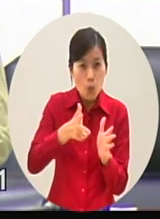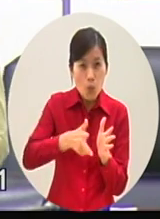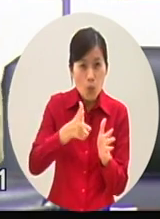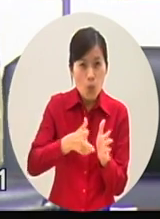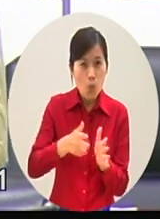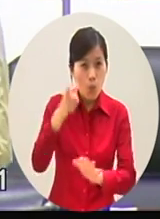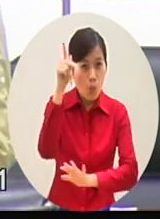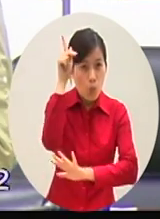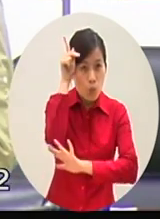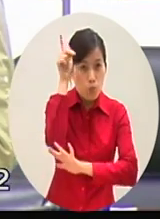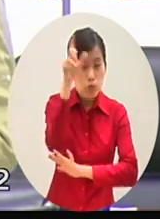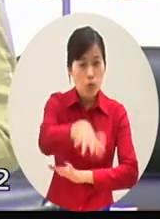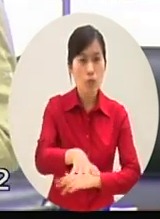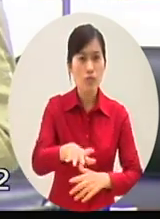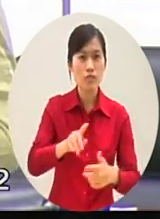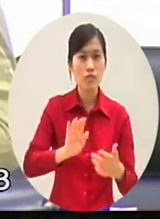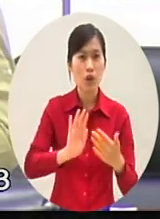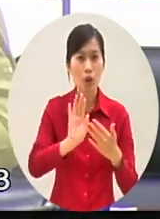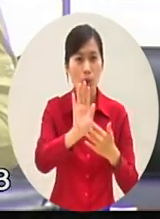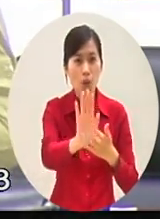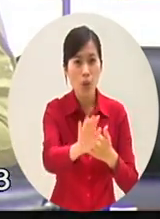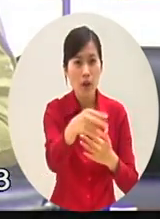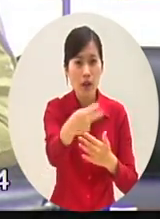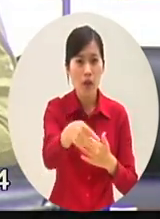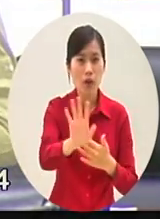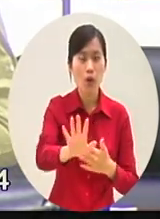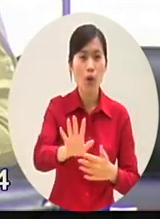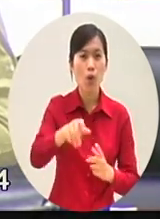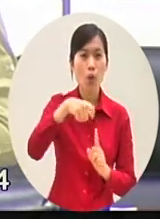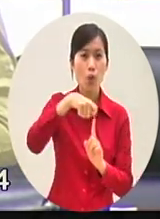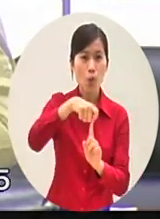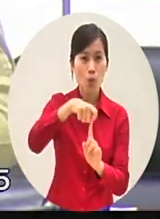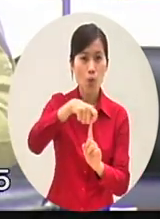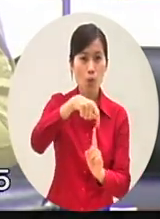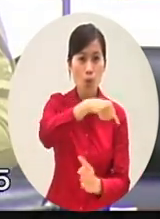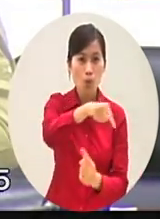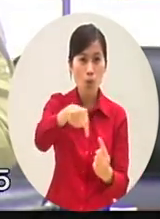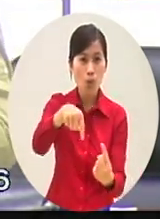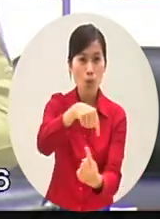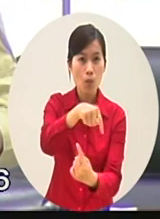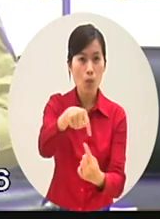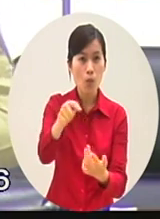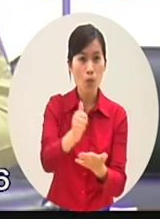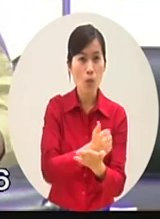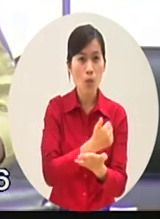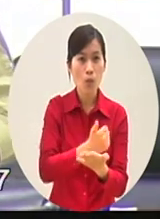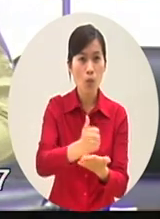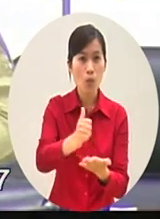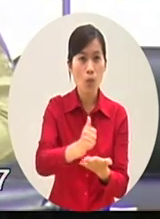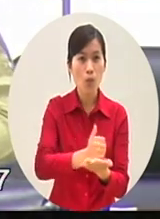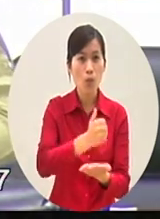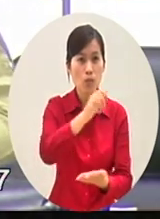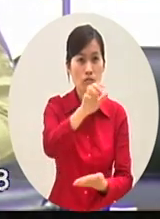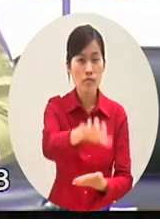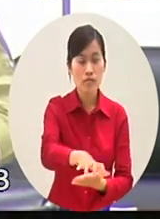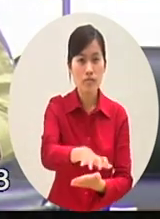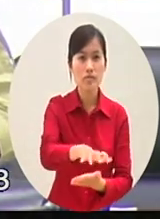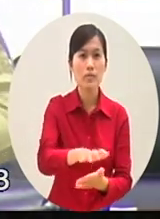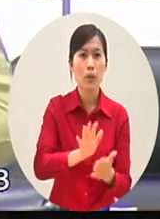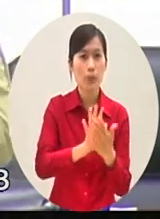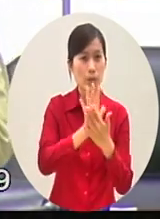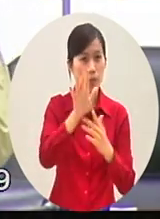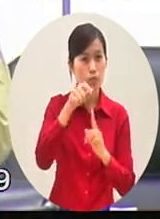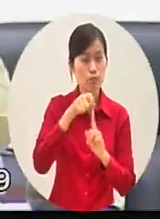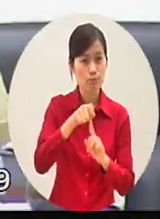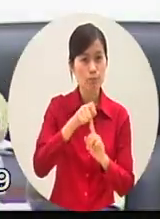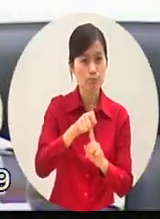阿别咱个市政府还有做了一个咱的公车的转运站，哈，未来这个公车哈也是蛮四通八达的。